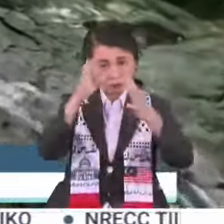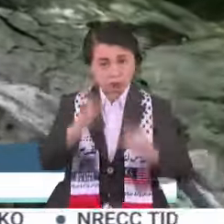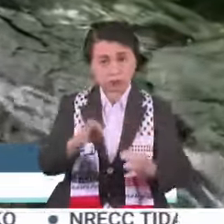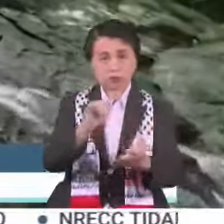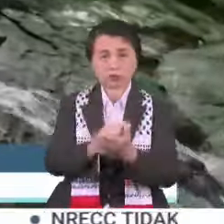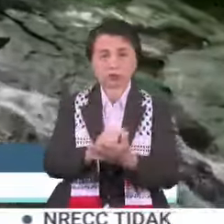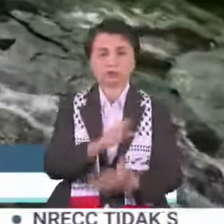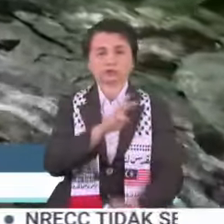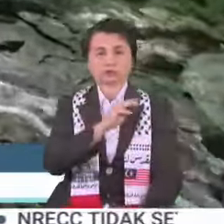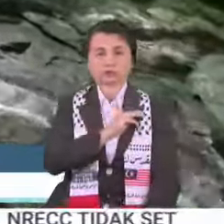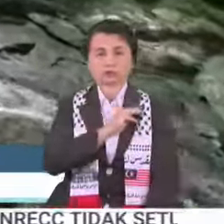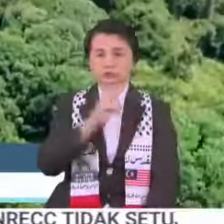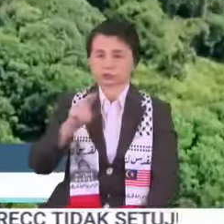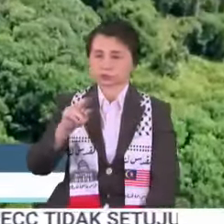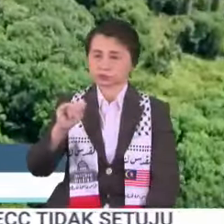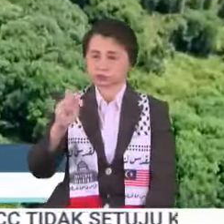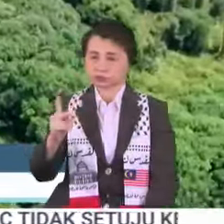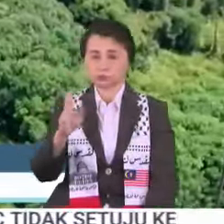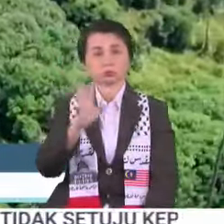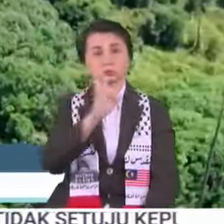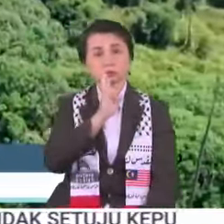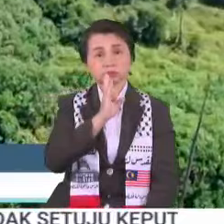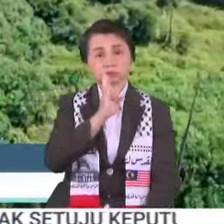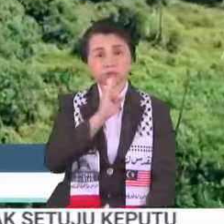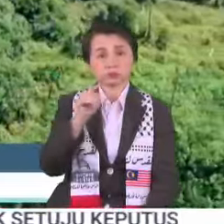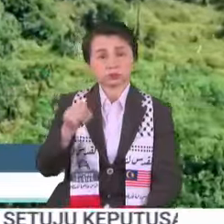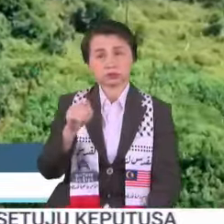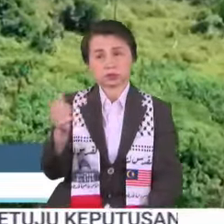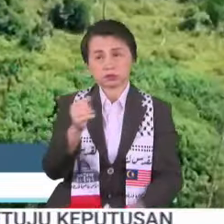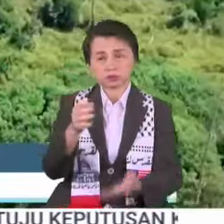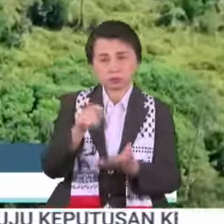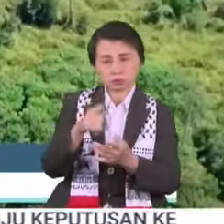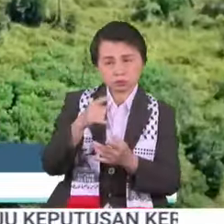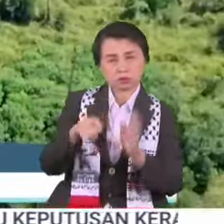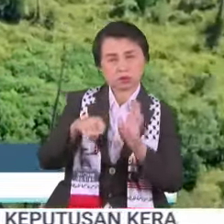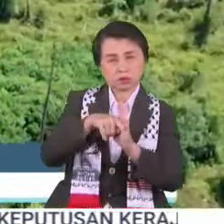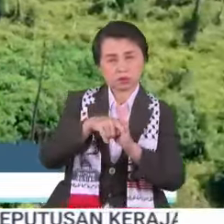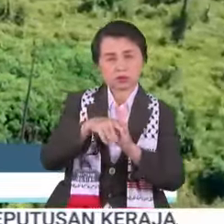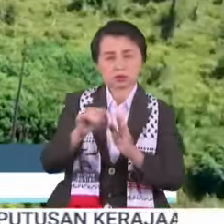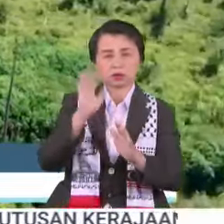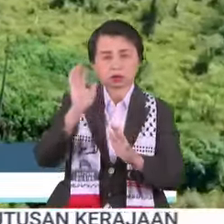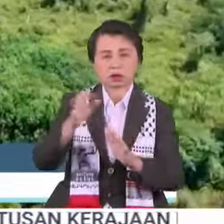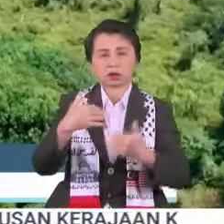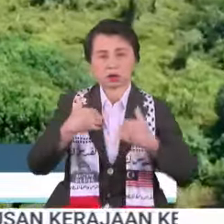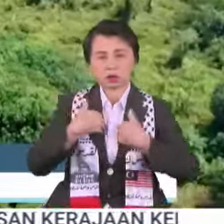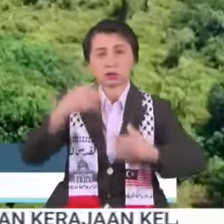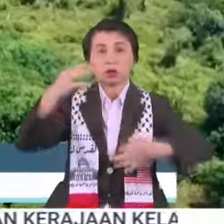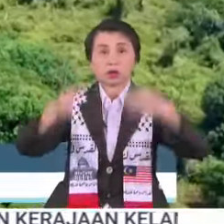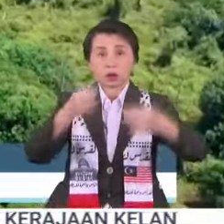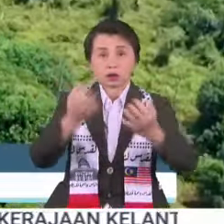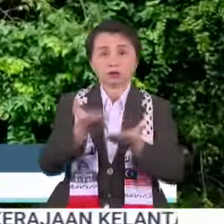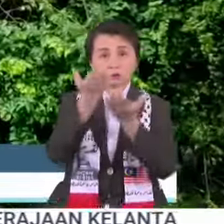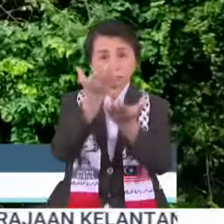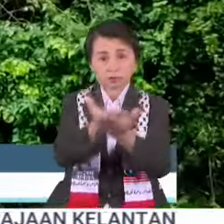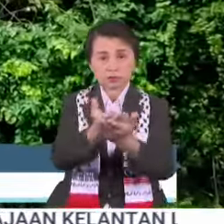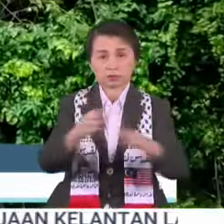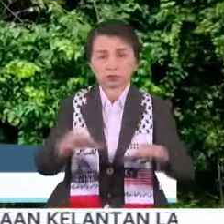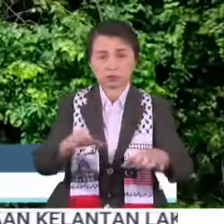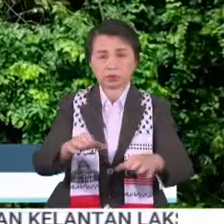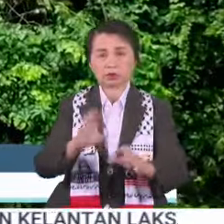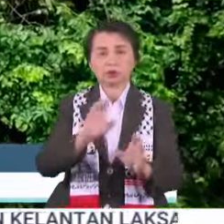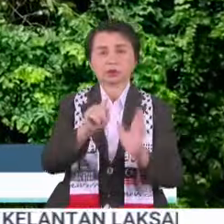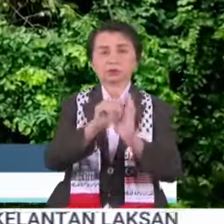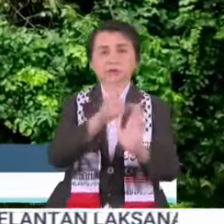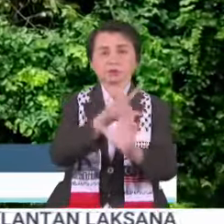tersebut. Menterinya Nik Nazmin Nik Ahmad menegaskan ia mengambil kira impak negatif yang besar akan terwujud jika cadangan dilaksana.